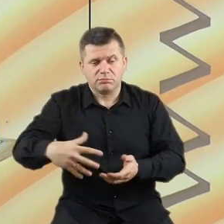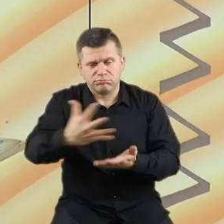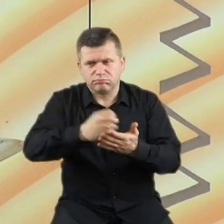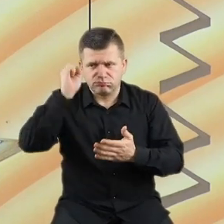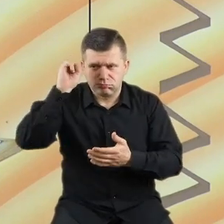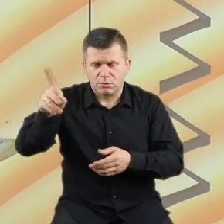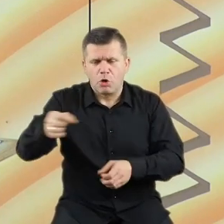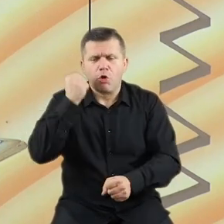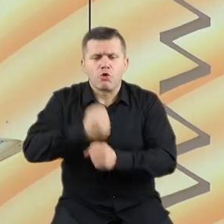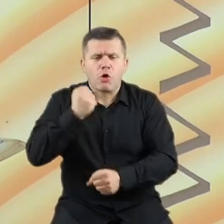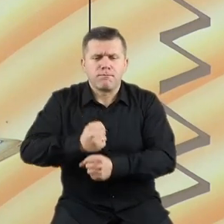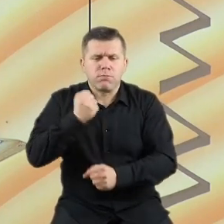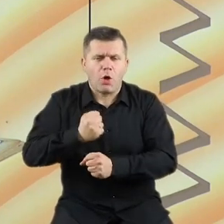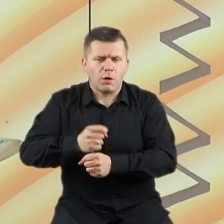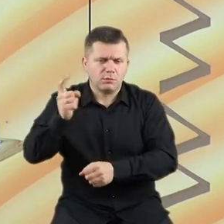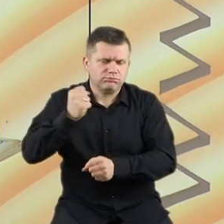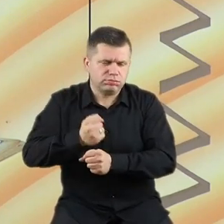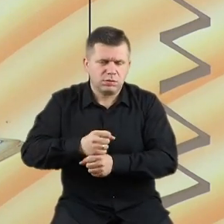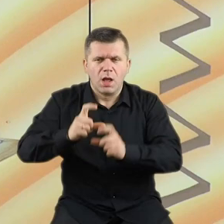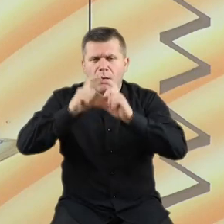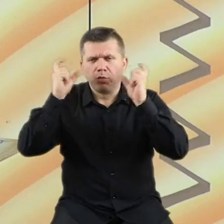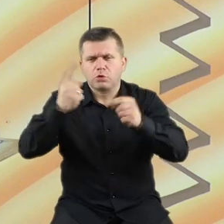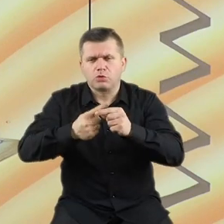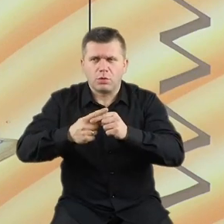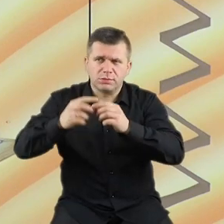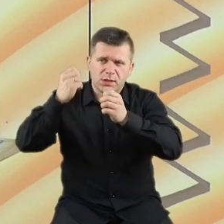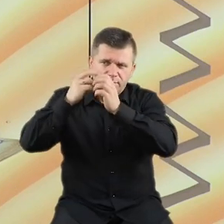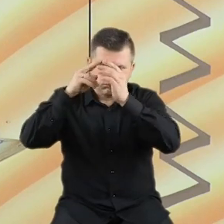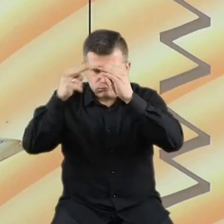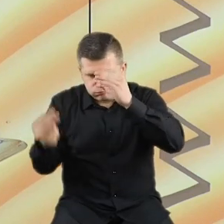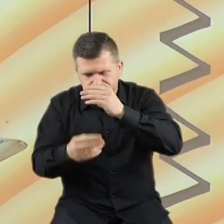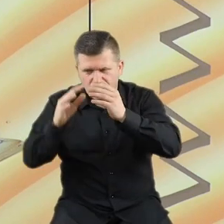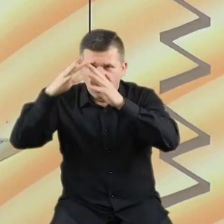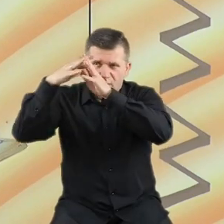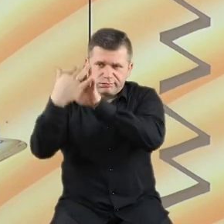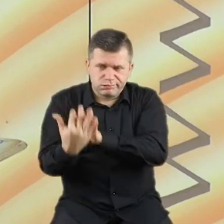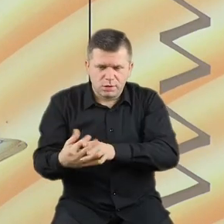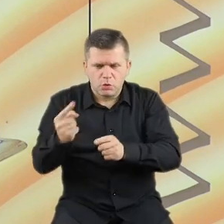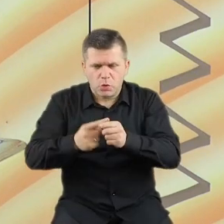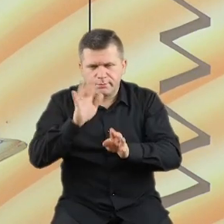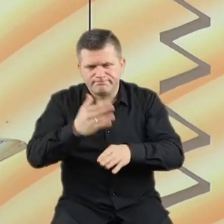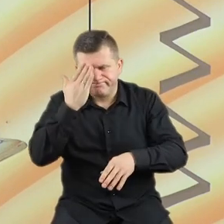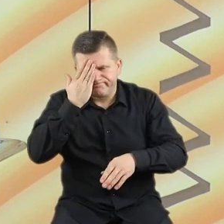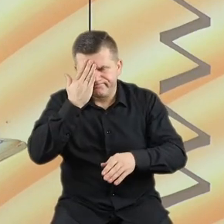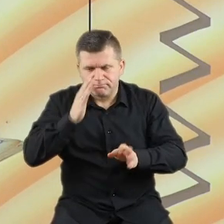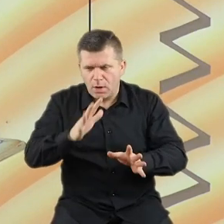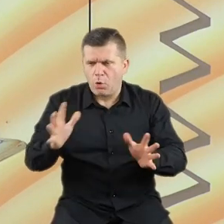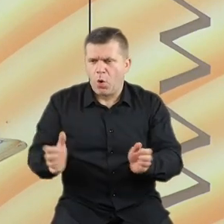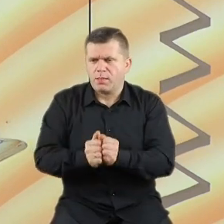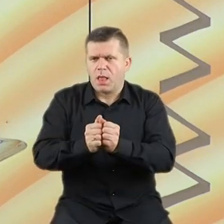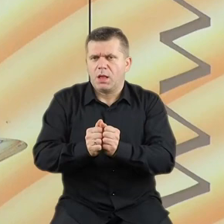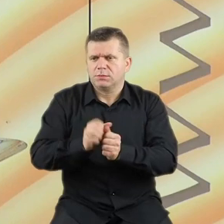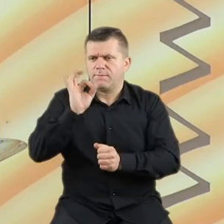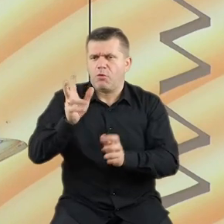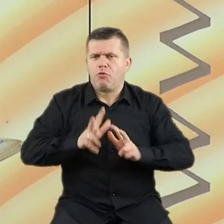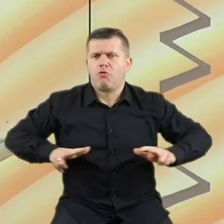roboty, został przysypany przez budynek, trochę postradał zmysły, trochę nie, i odnalazł